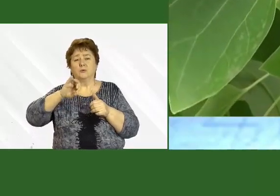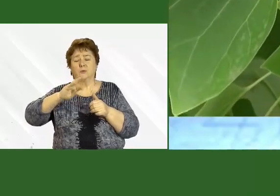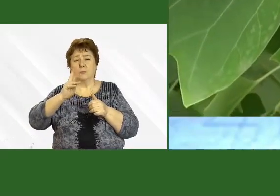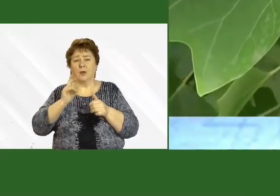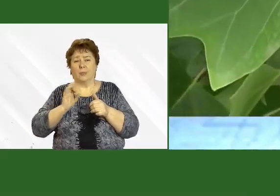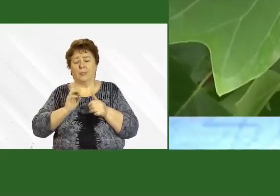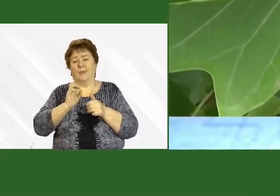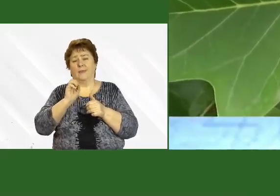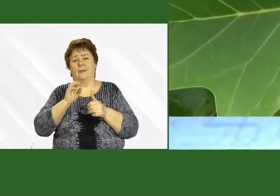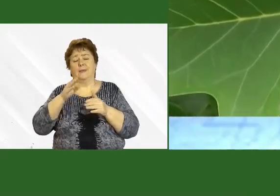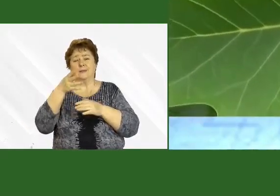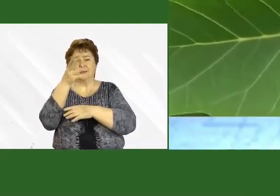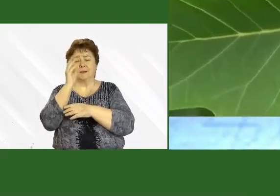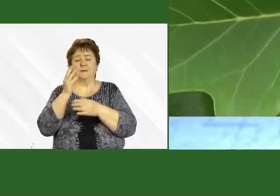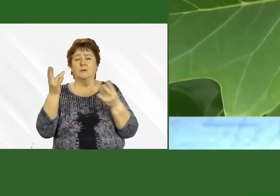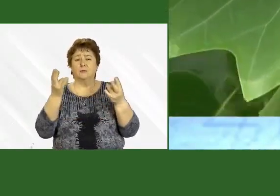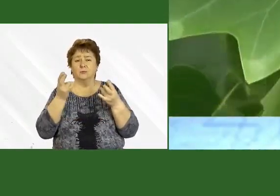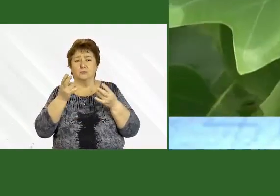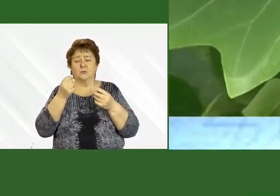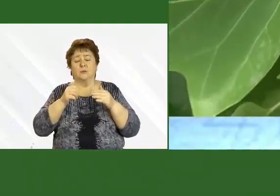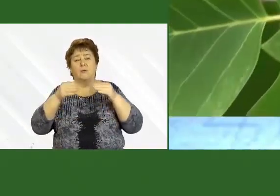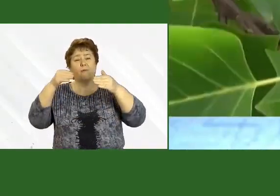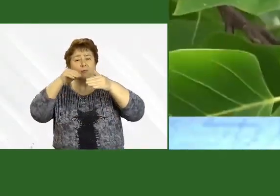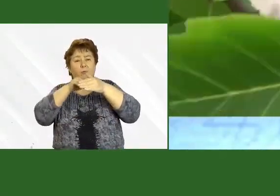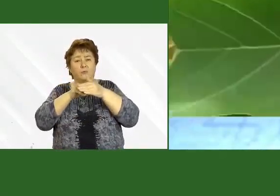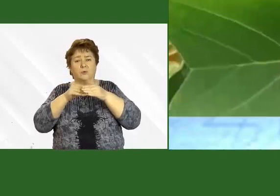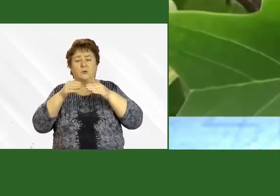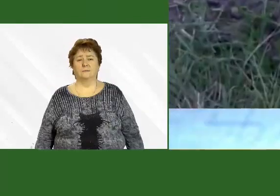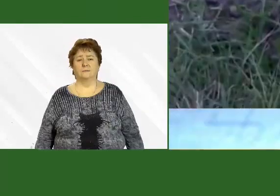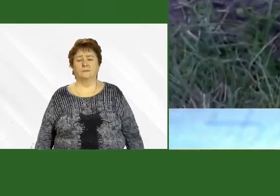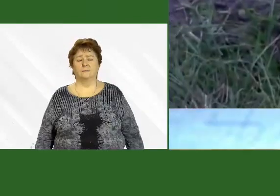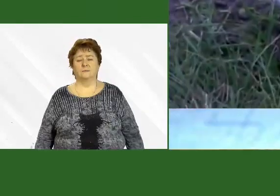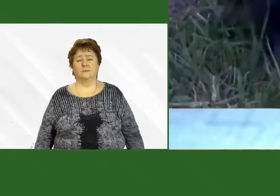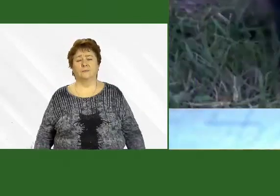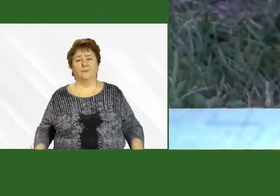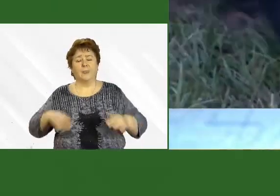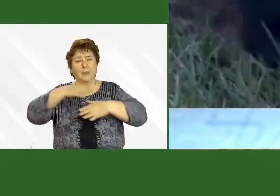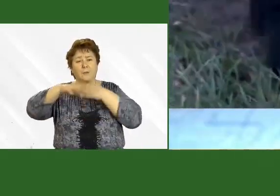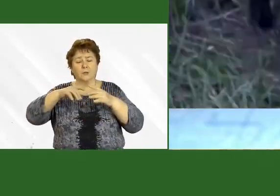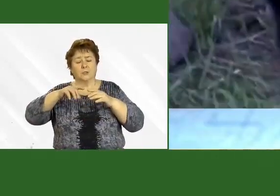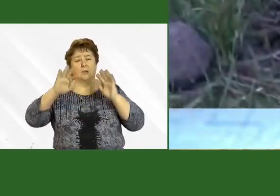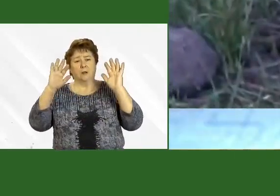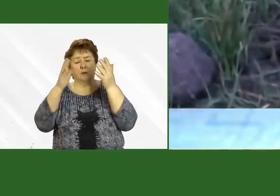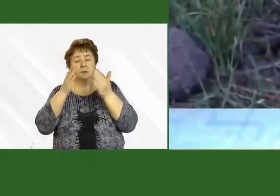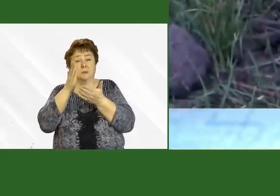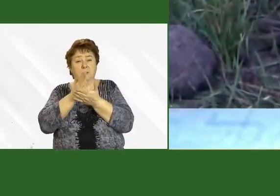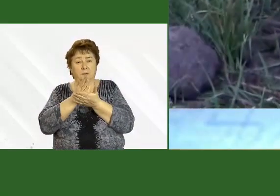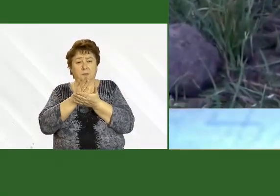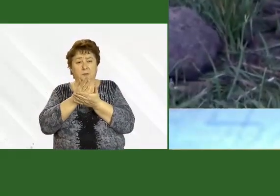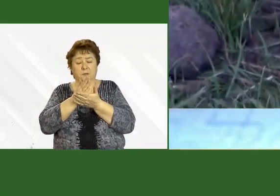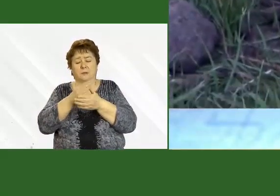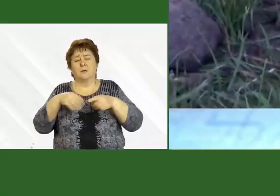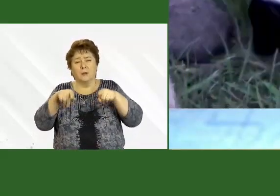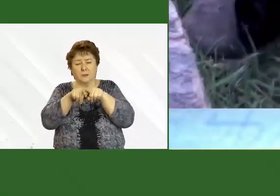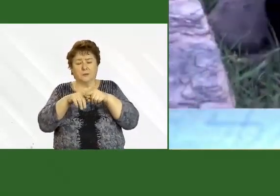используется для внутренней отделки помещений смешанных лесах обитают те